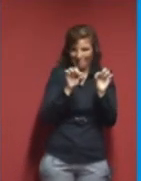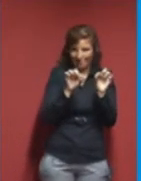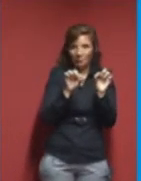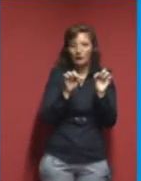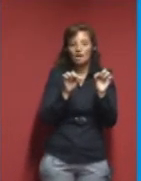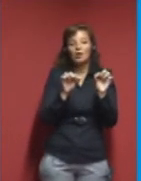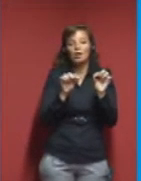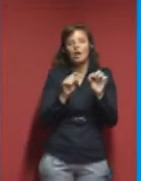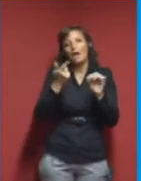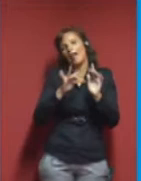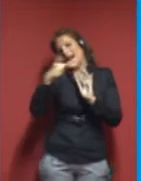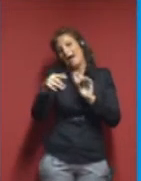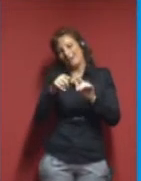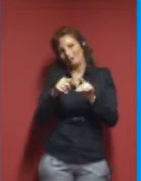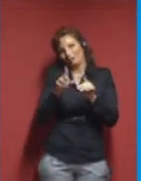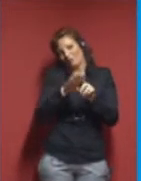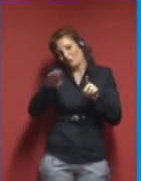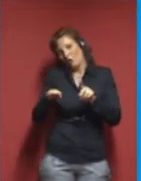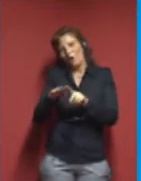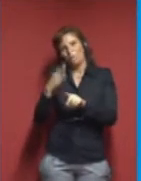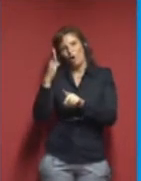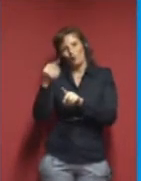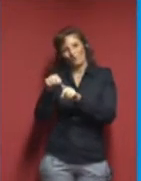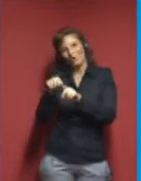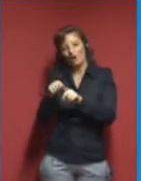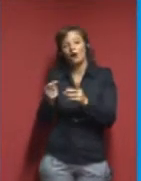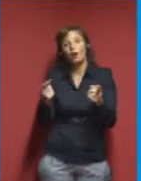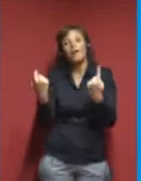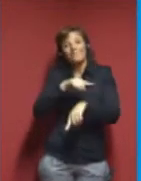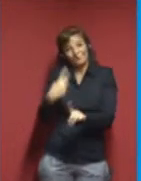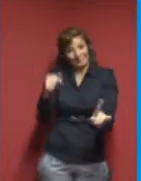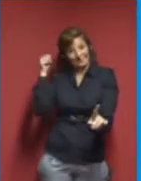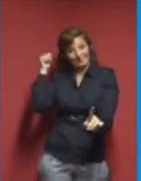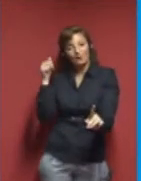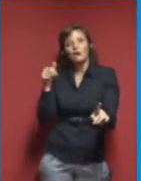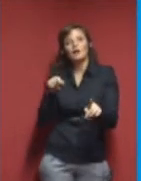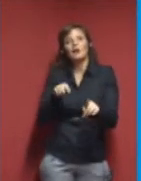e poi vabbè, l'altro è appunto Bordeaux, e questa è una versione